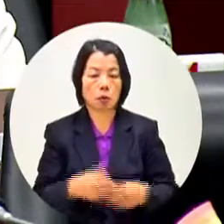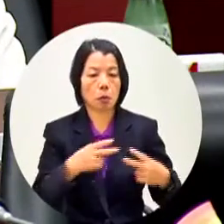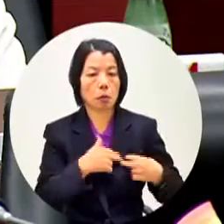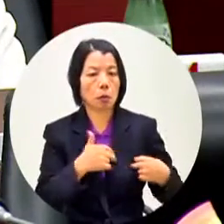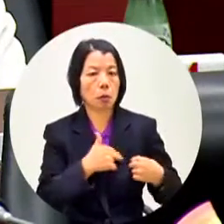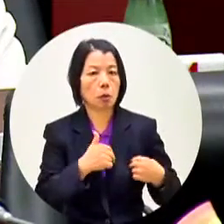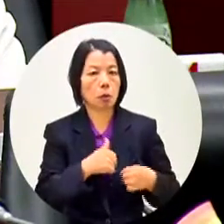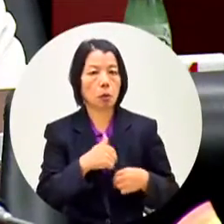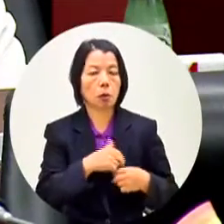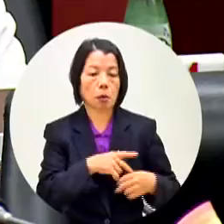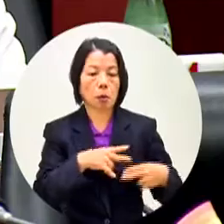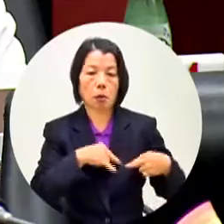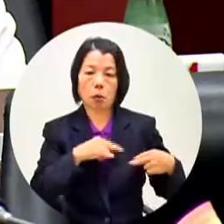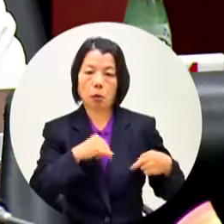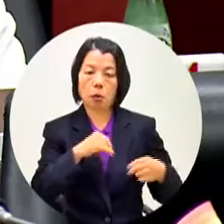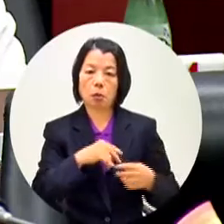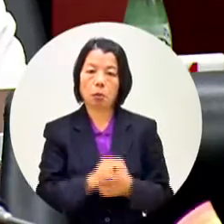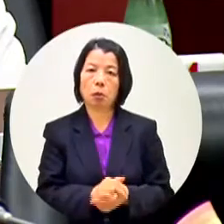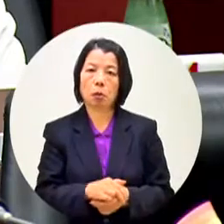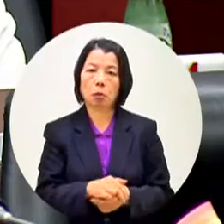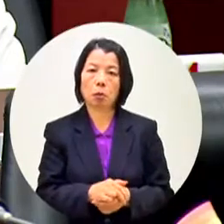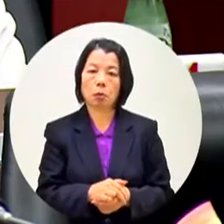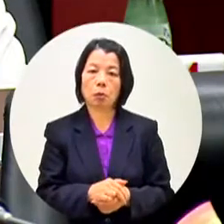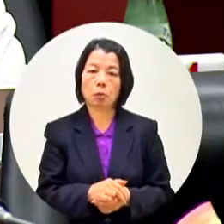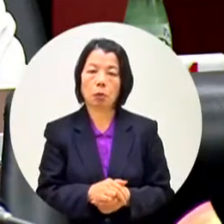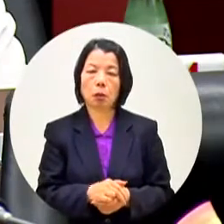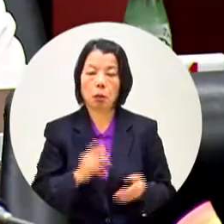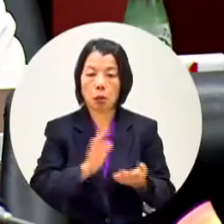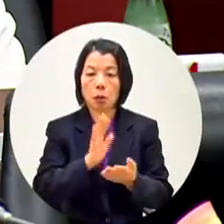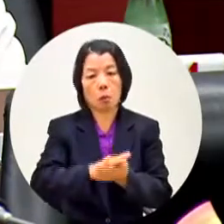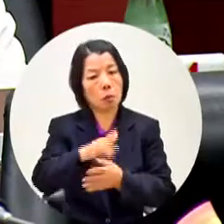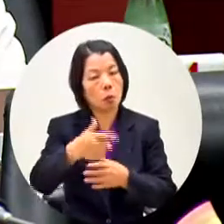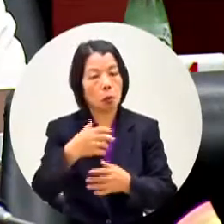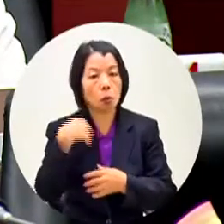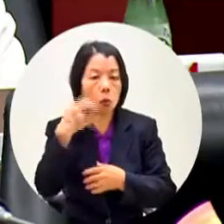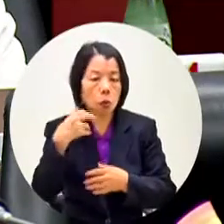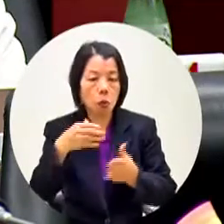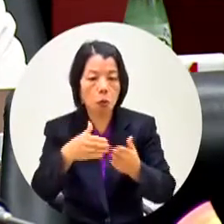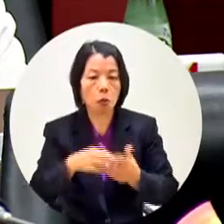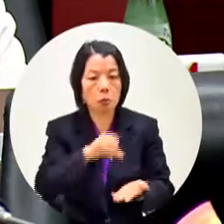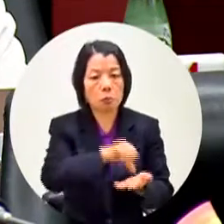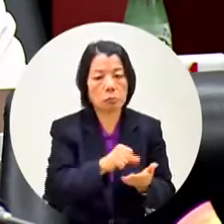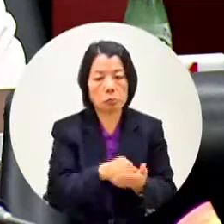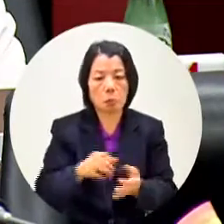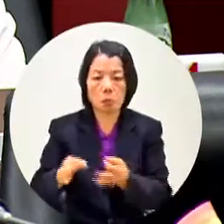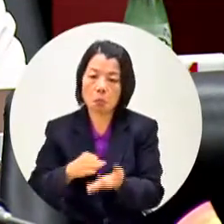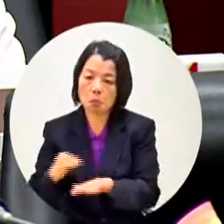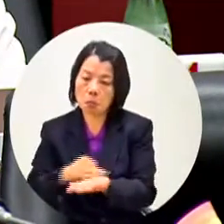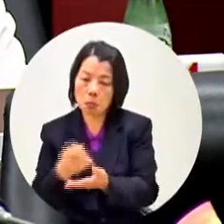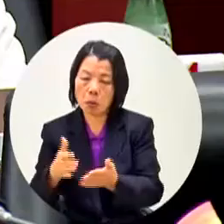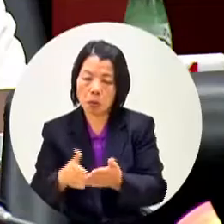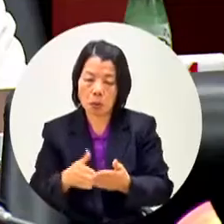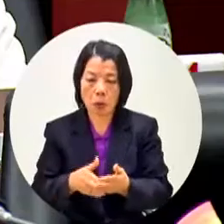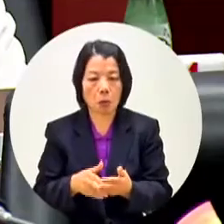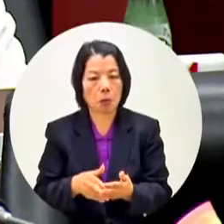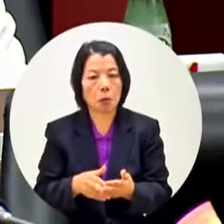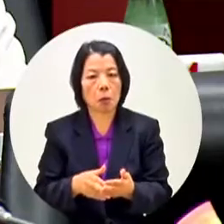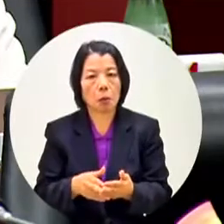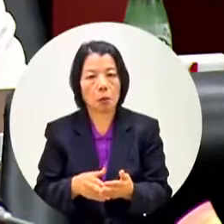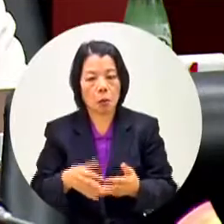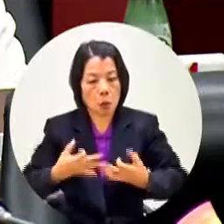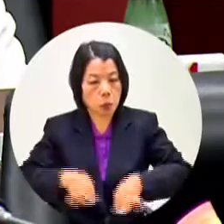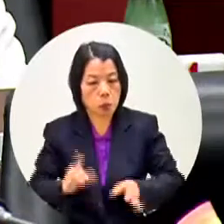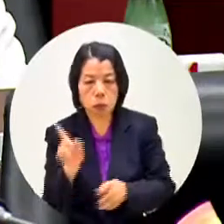那在这个问题好不禁也让我们蔡英文总统问说，那下一个水果到底是哪一项要面临产销失